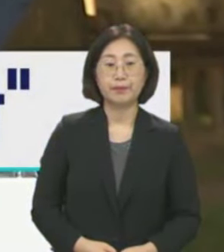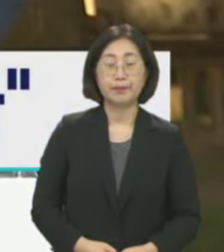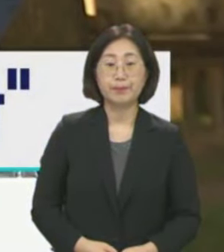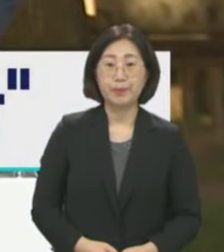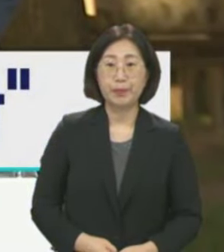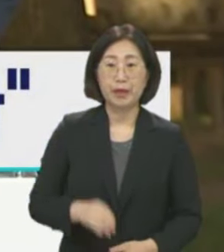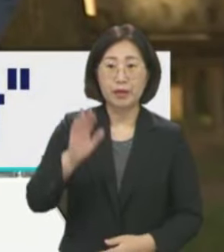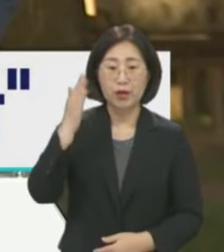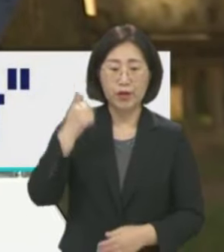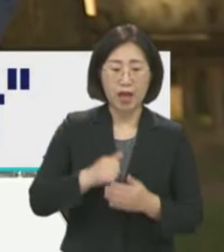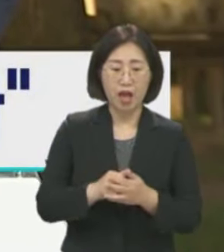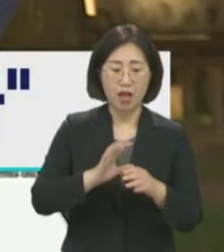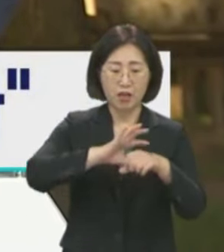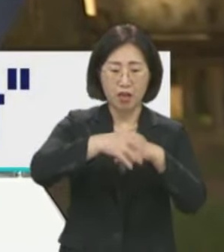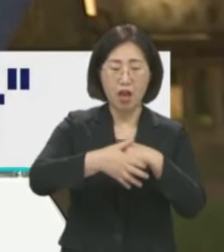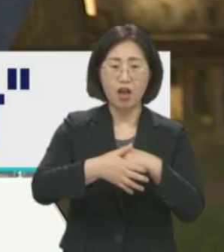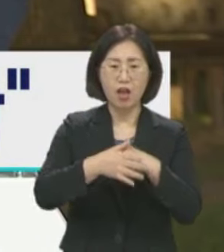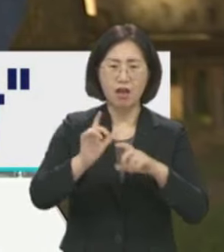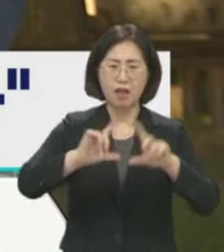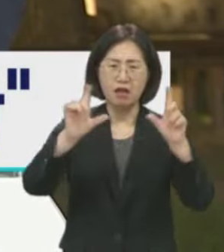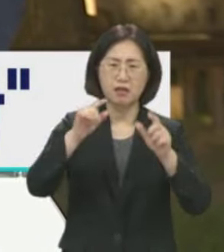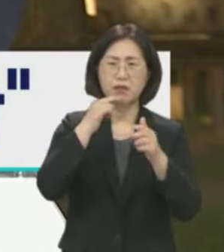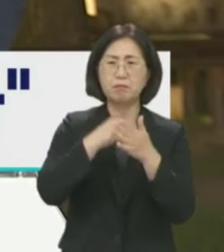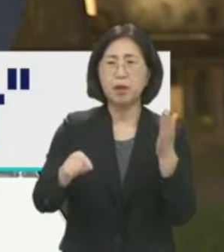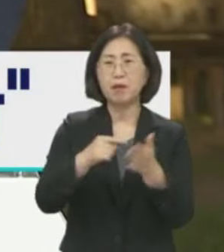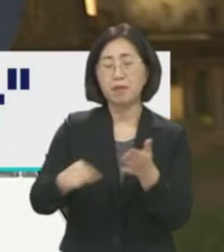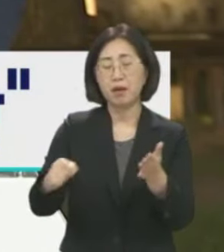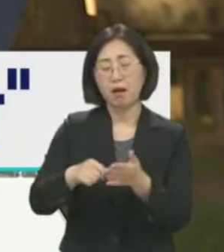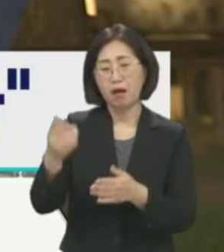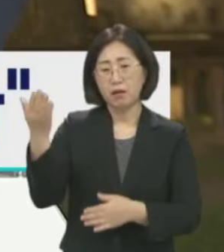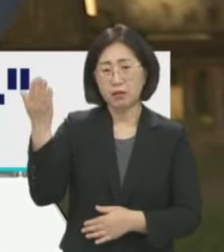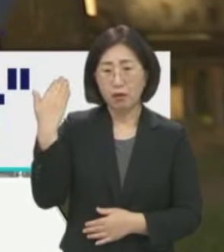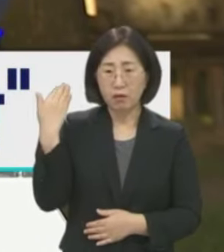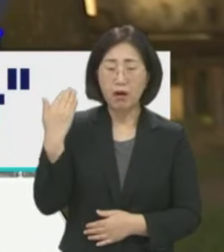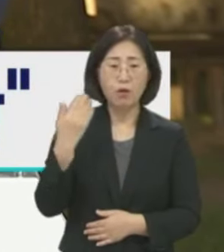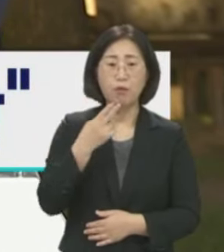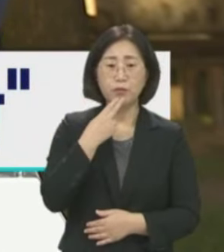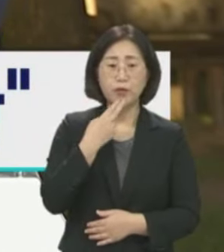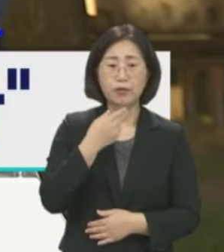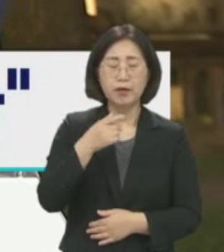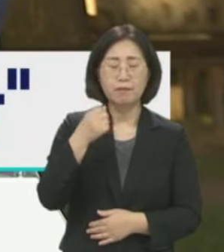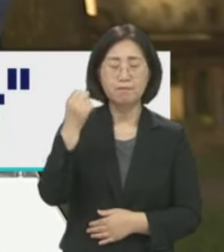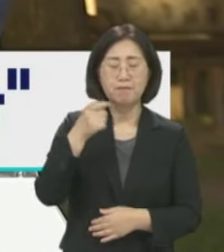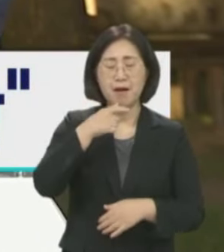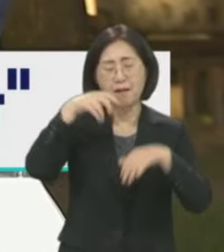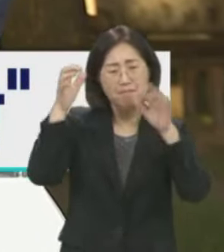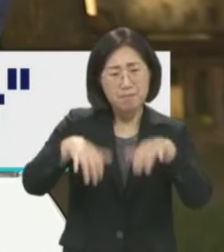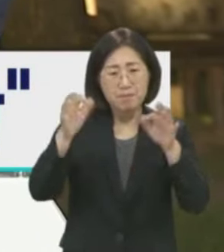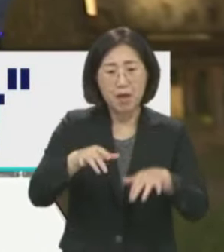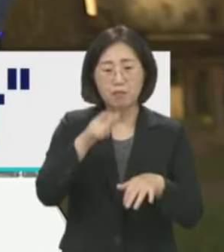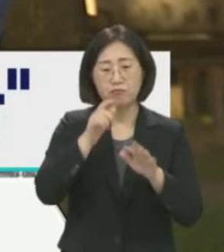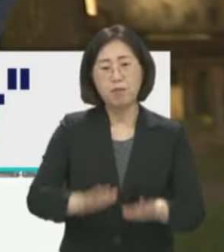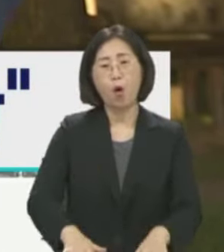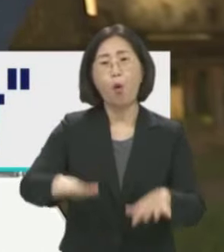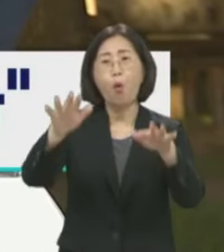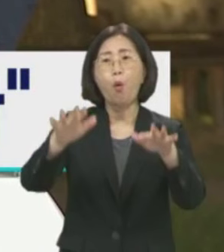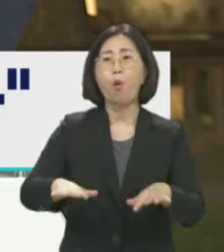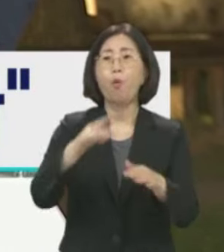최근 들어 전 세계적인 기후변화로 과거에는 볼 수 없던 폭우와 홍수 피해가 빈번하게 나타나고